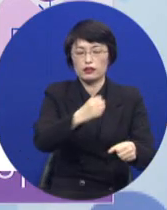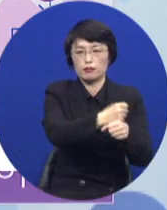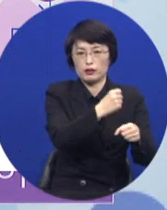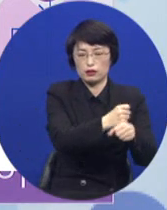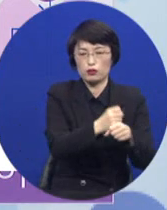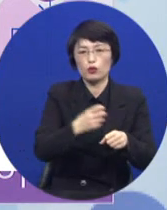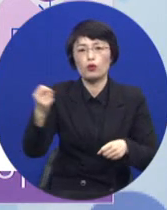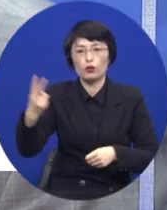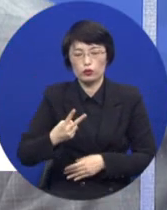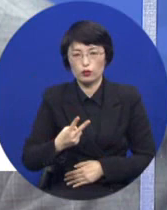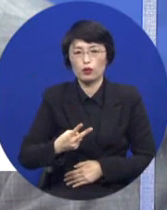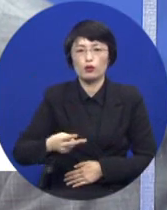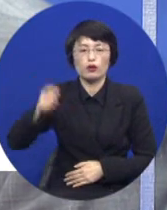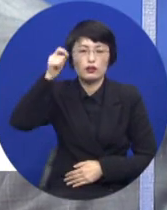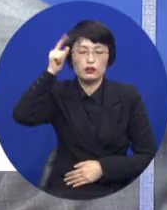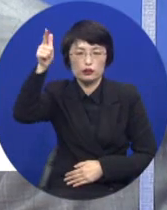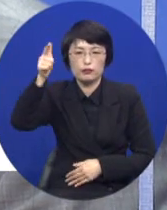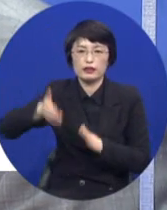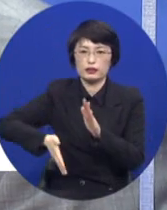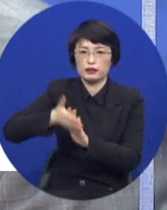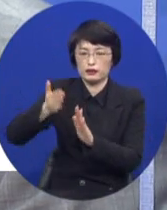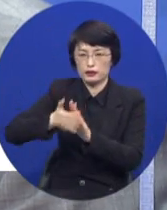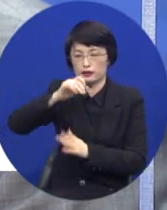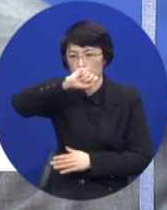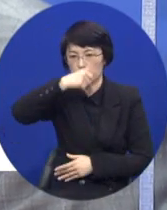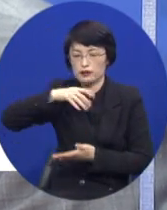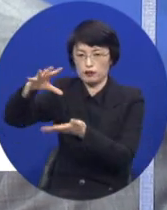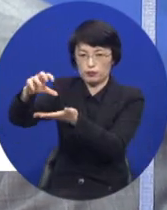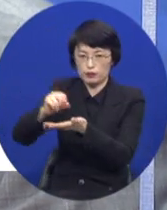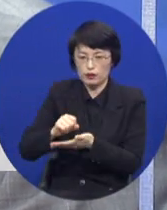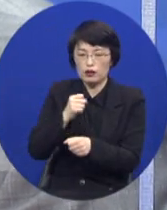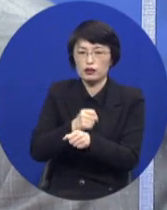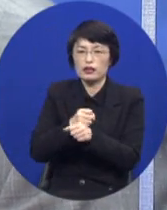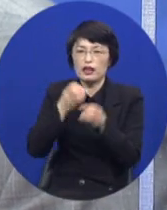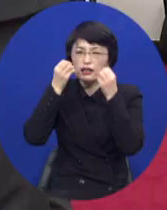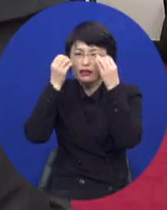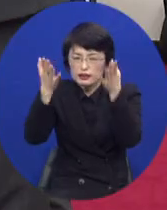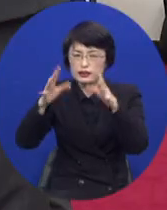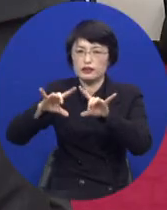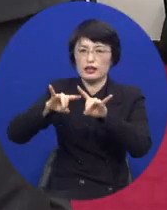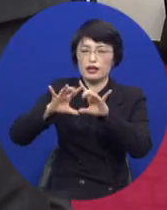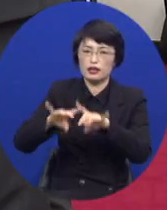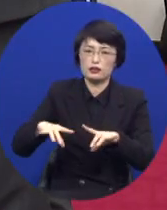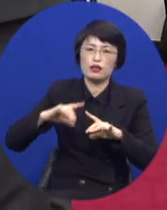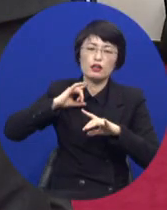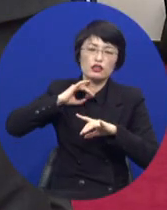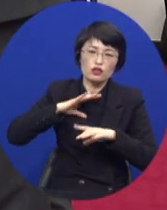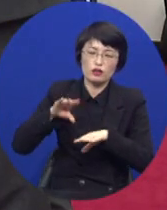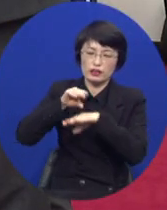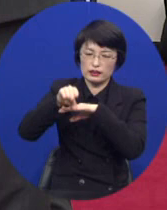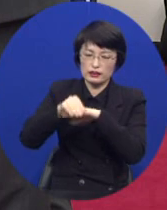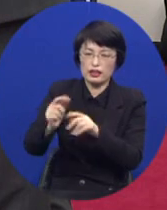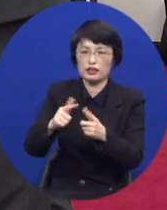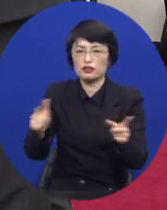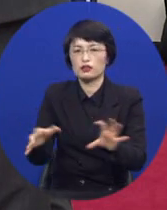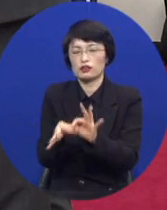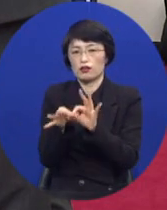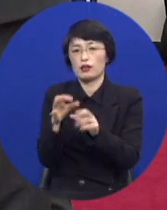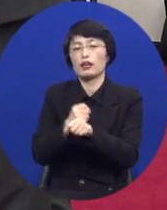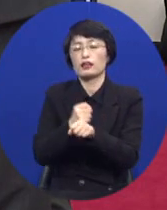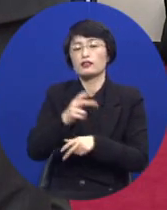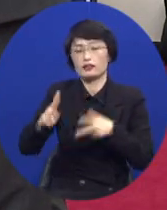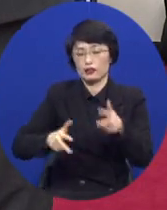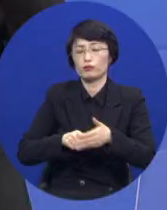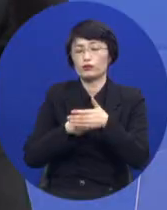사업예산 220억원 도 확보해 신재생에너지를 전기차 등 모빌리티 와 연계하는 사업도 추진하게